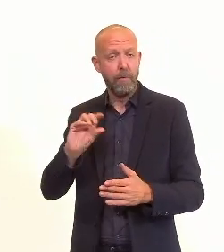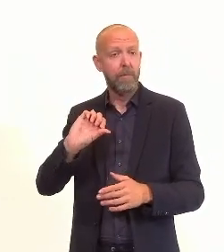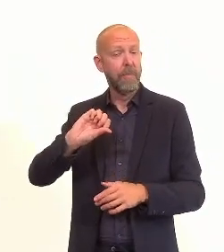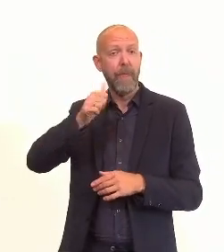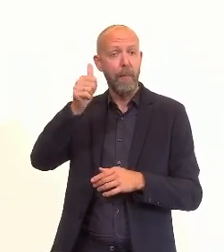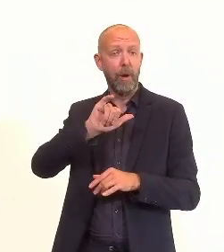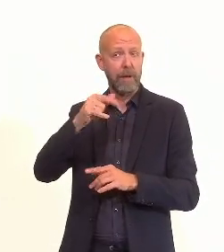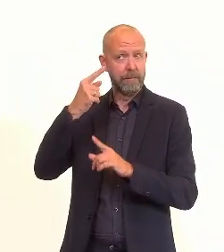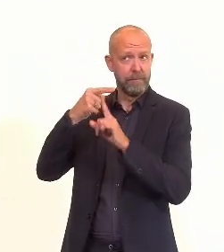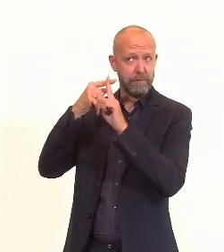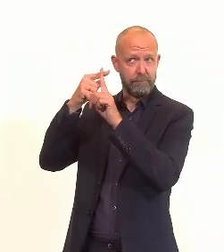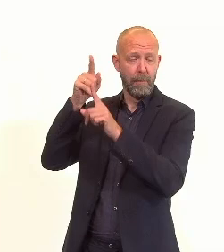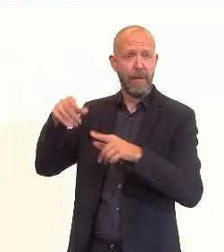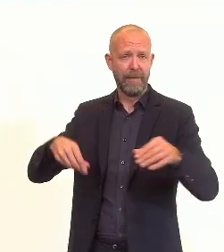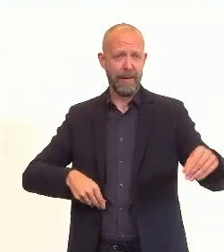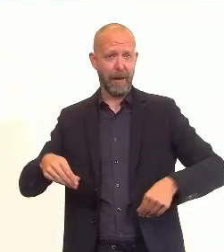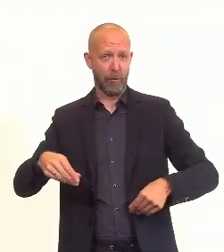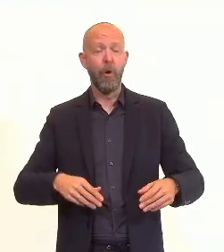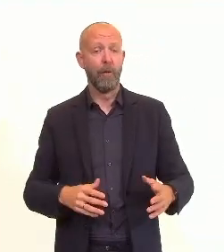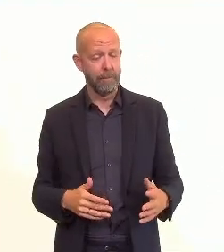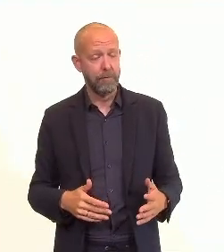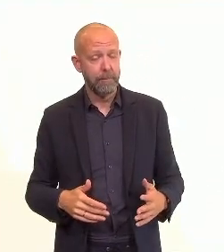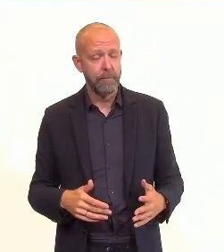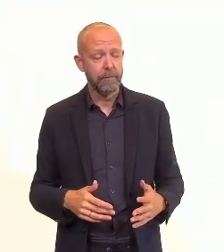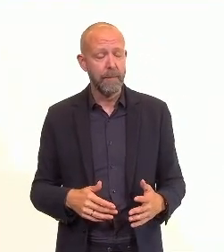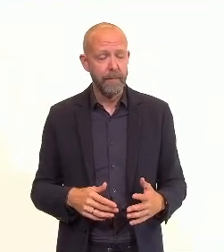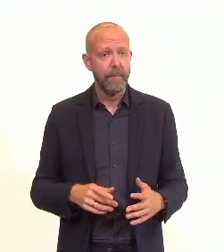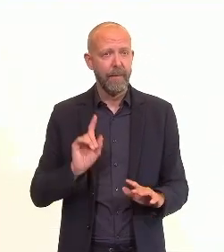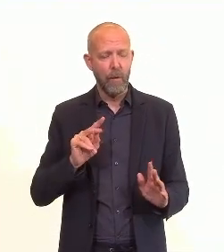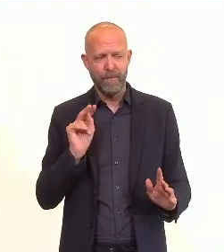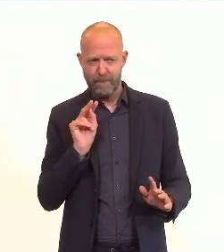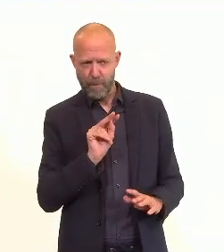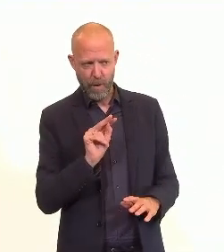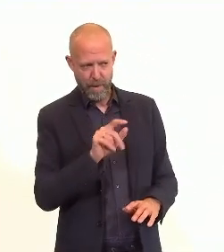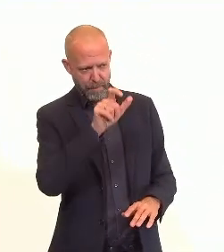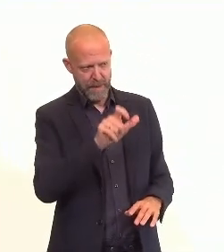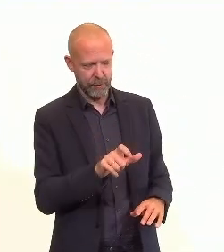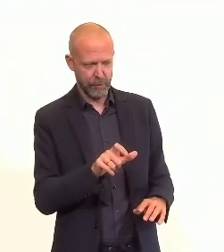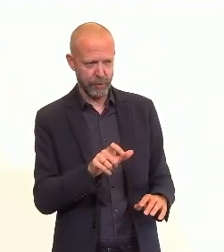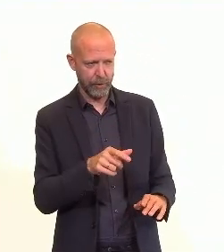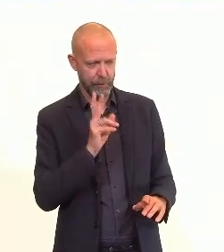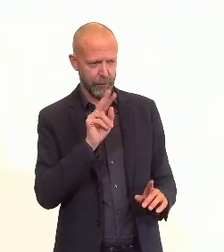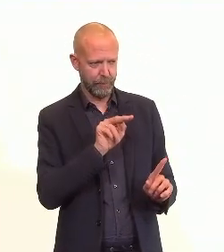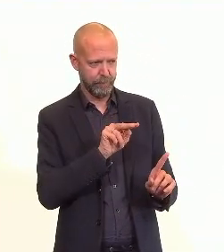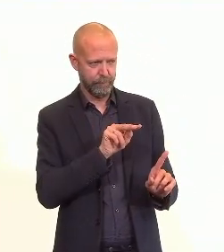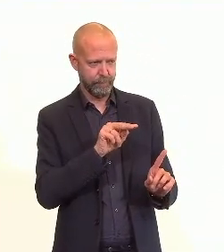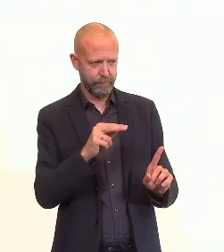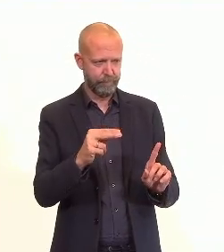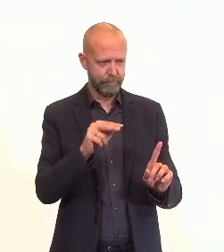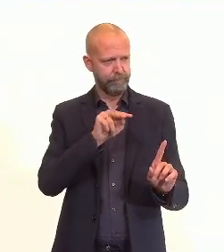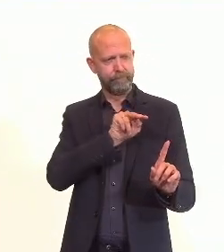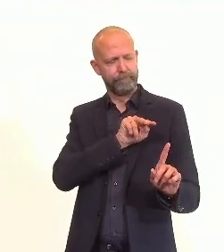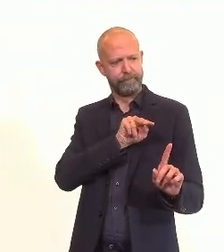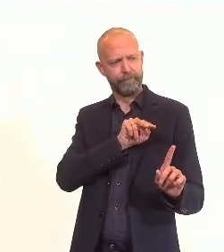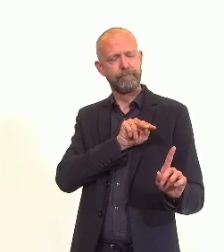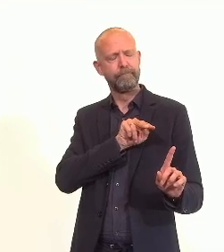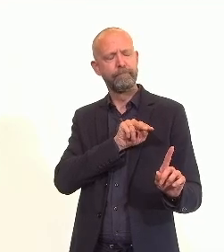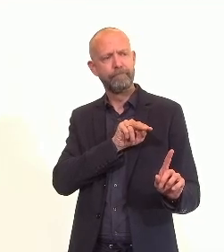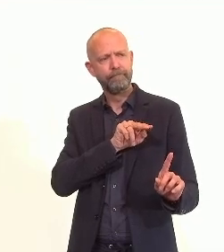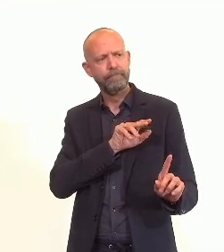qu'on n'est pas en reste, regarder des personnes sous l'angle de « mais qu'est-ce qu'elles ont